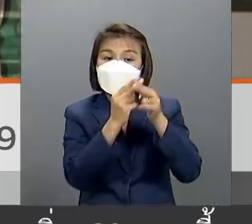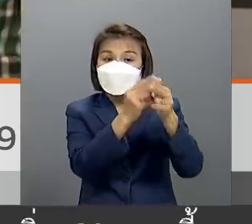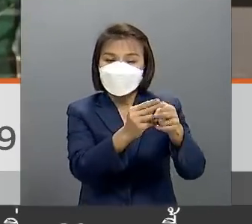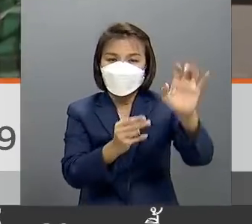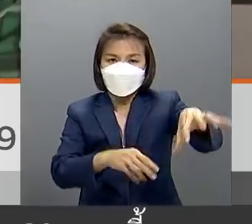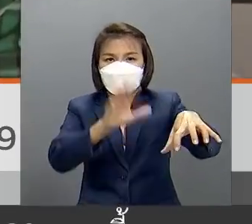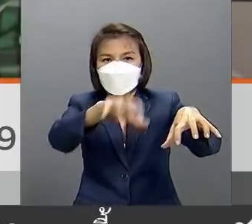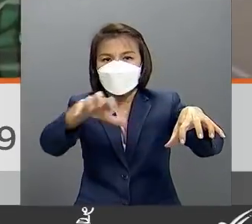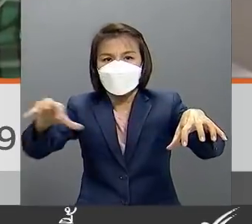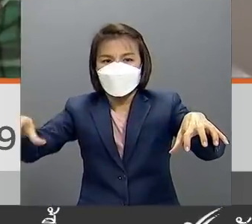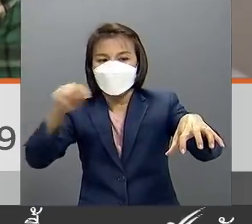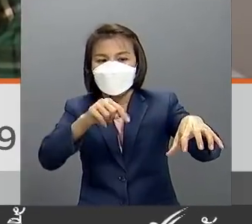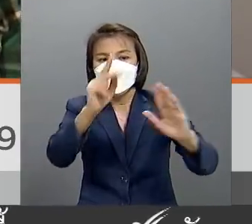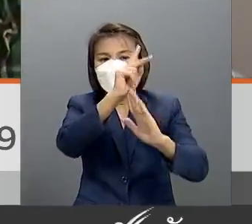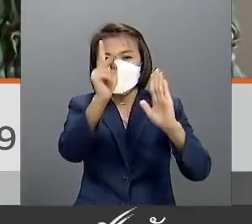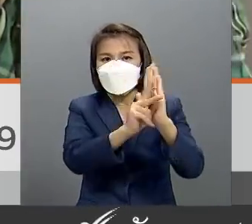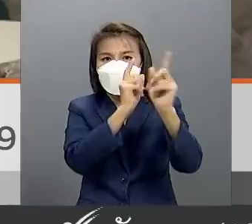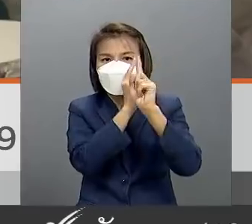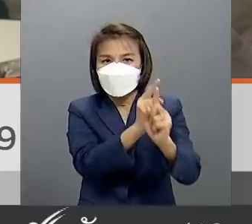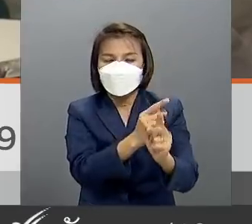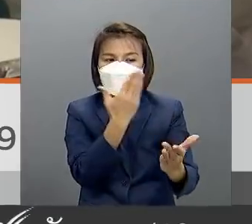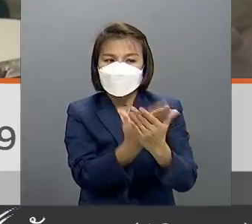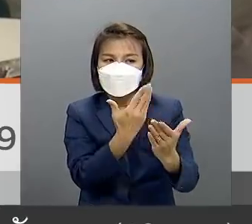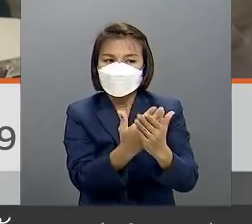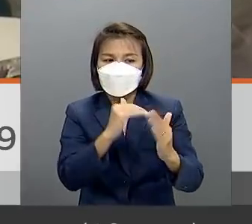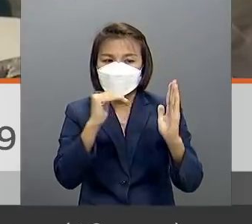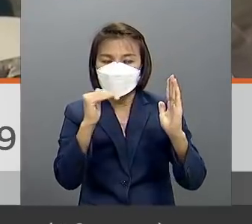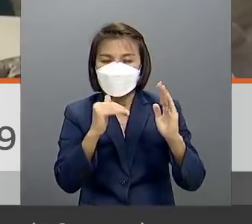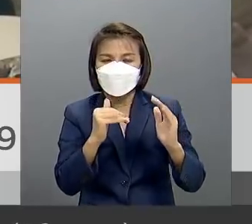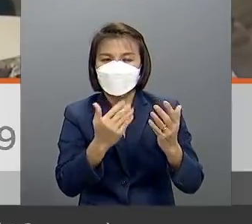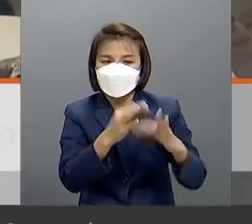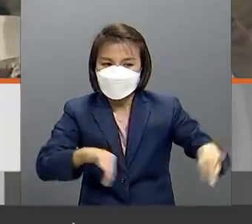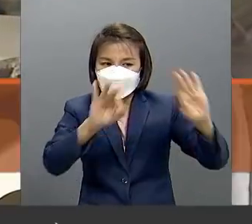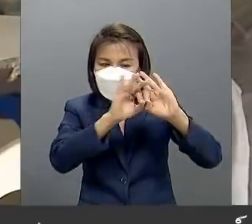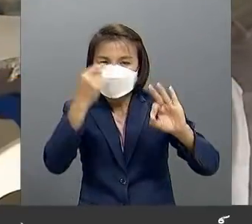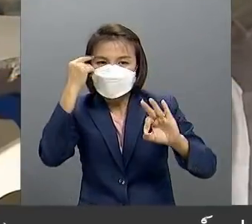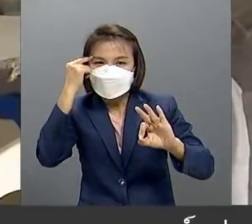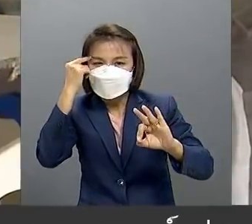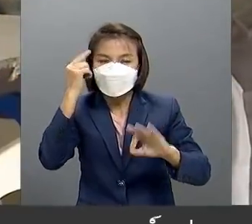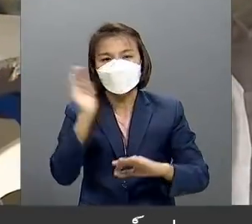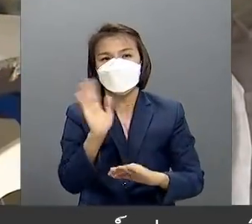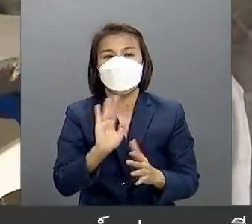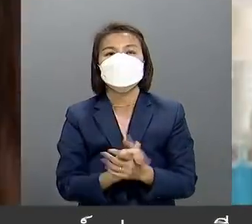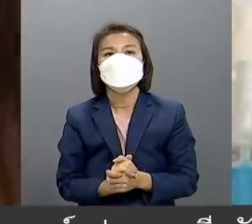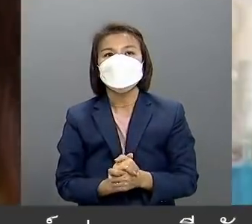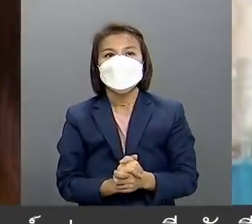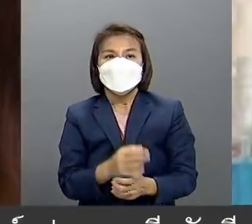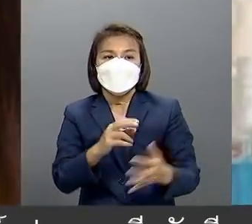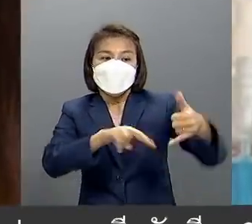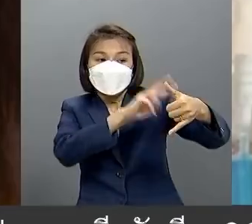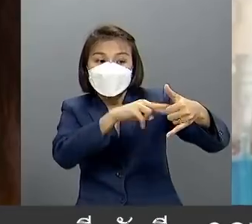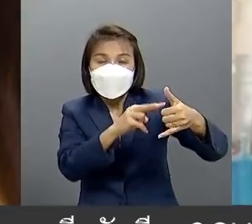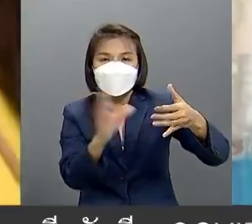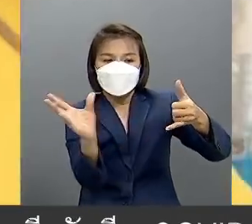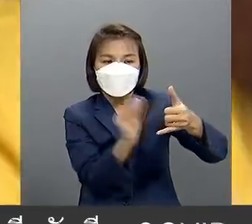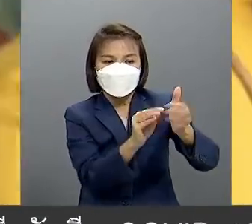ายห้ามอ้างค่าใช้จ่ายมาเป็นเงื่อนไขในการรักษาค่ะโดยเมื่อมีการรักษาพยาบาลผู้ป่วยด้วยโรคโควิด -19ก็